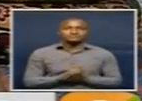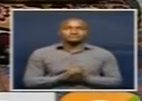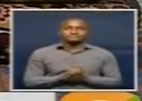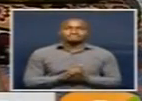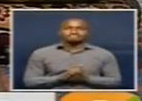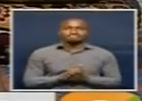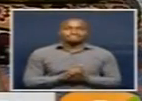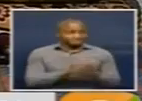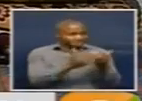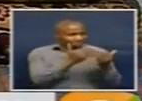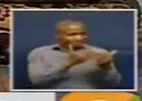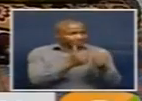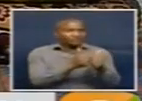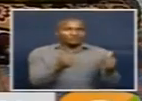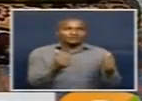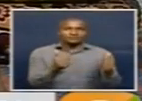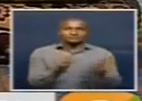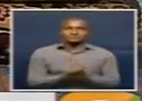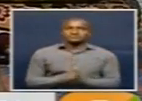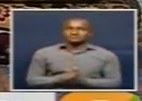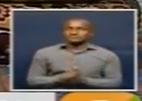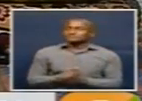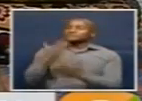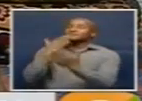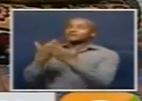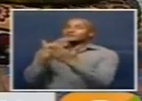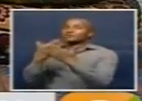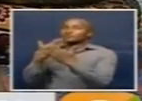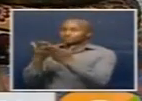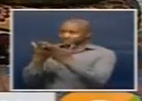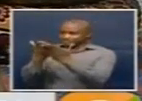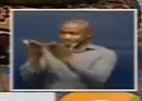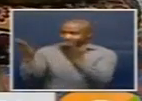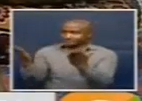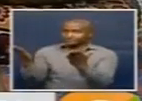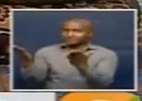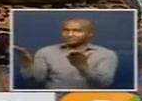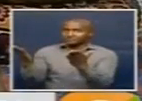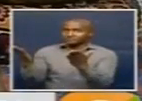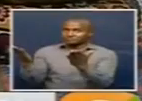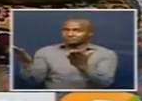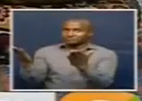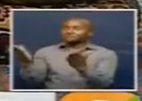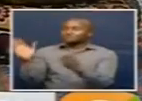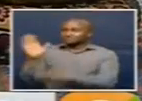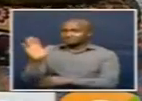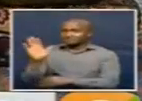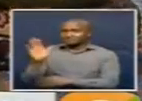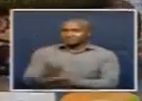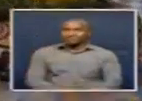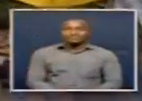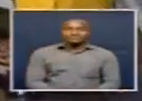amlinde mtoto asichirike. Shukrani sana kwa kujumuika nasi mtazamaji, hadi weekend ijayo. Kwaheri, shukrani.